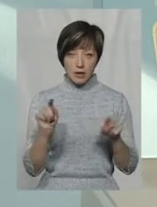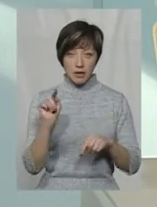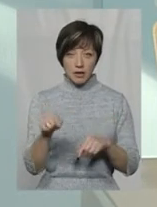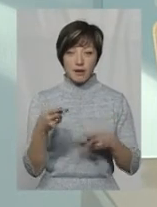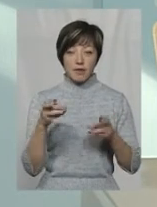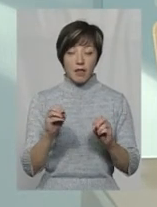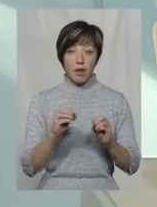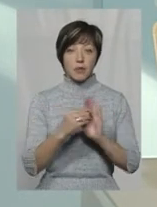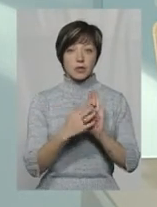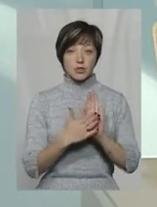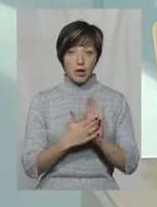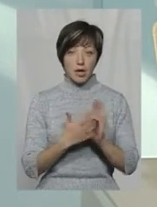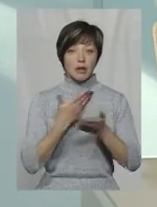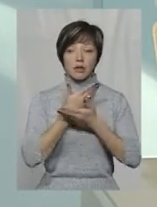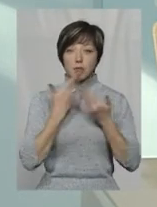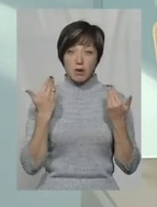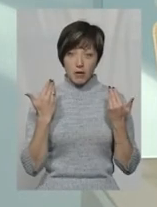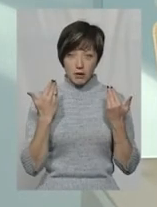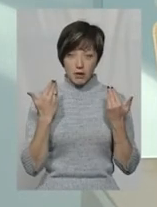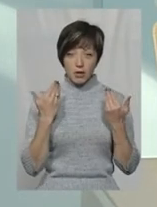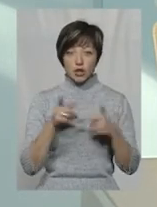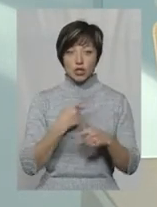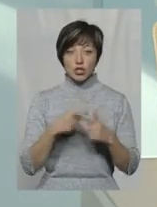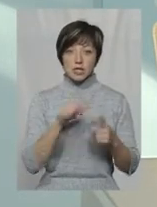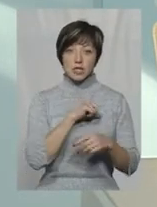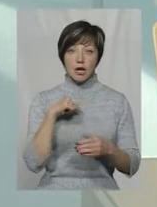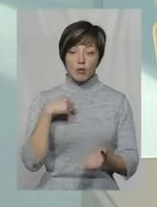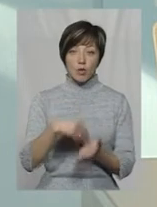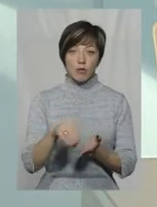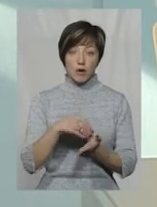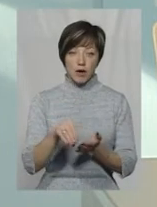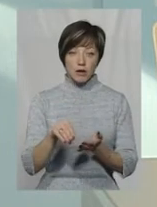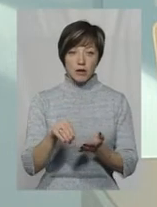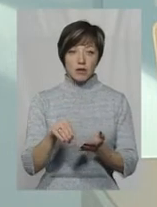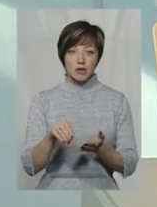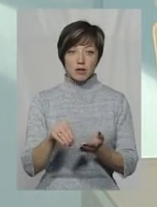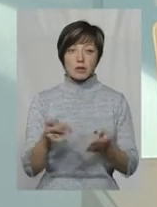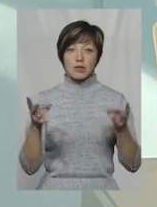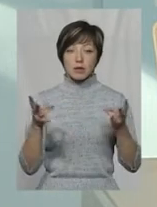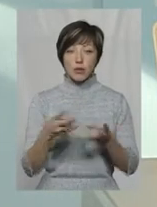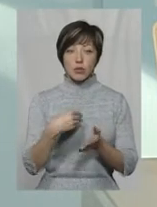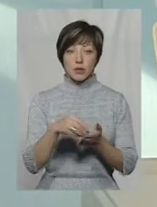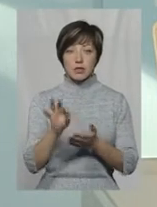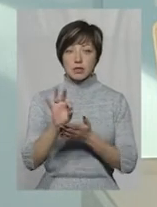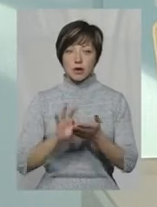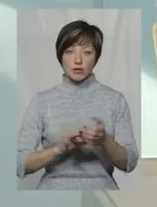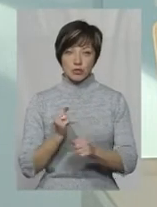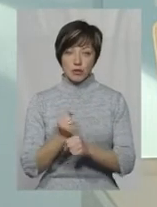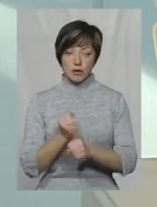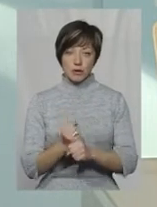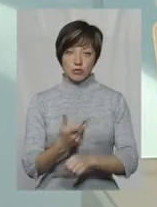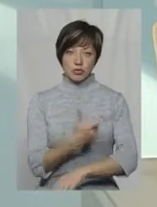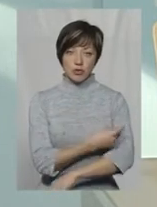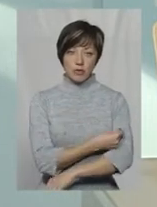де вам її призначають, її немає, чи ви самі покупаєте цю вакцину, то треба її купити і піти зробити